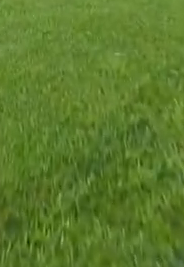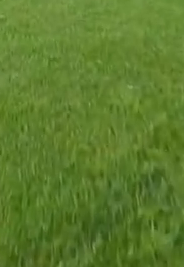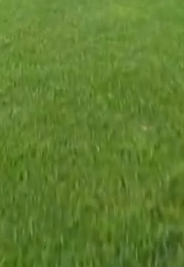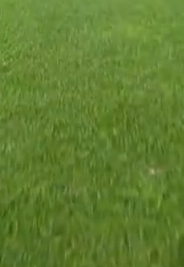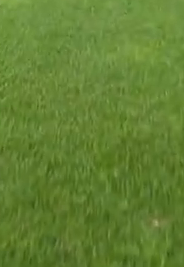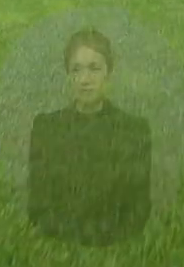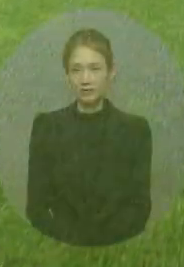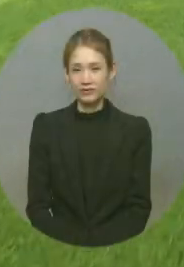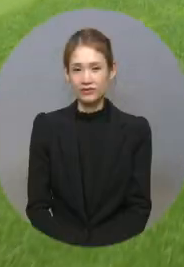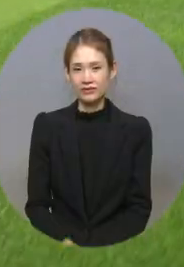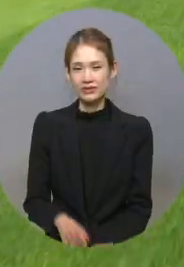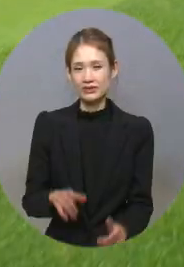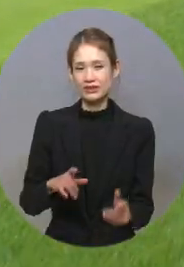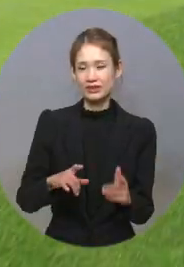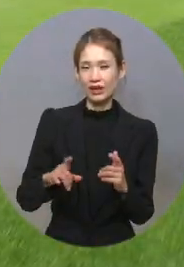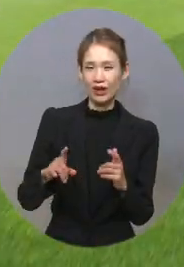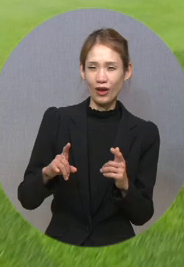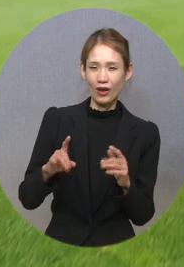아, 더 봐야 되는구나.